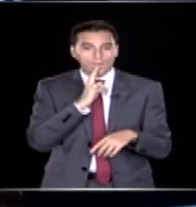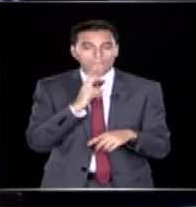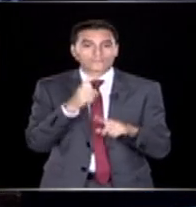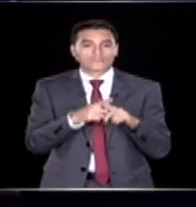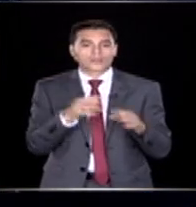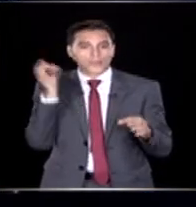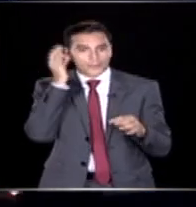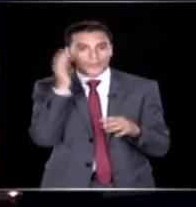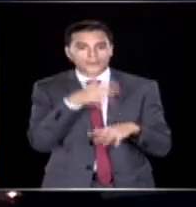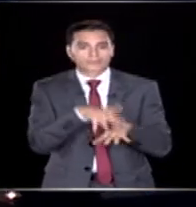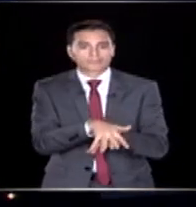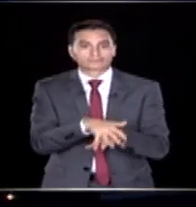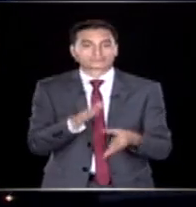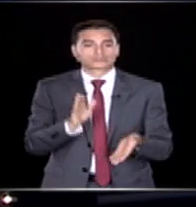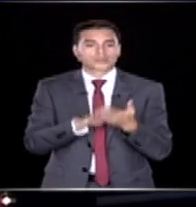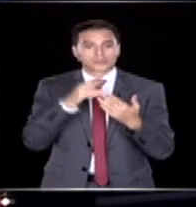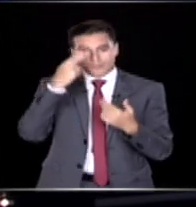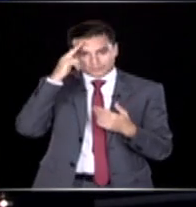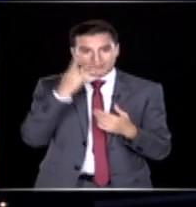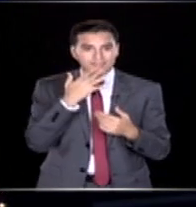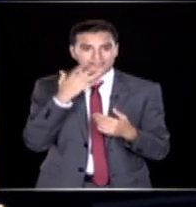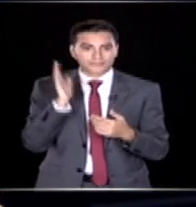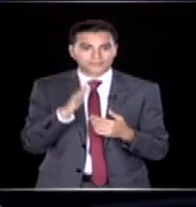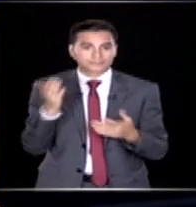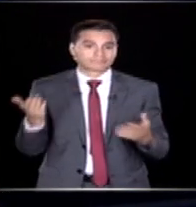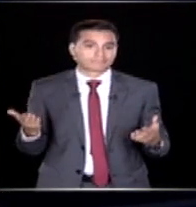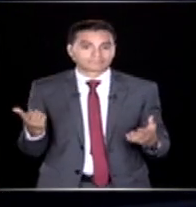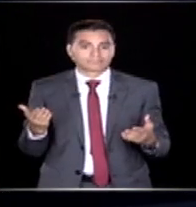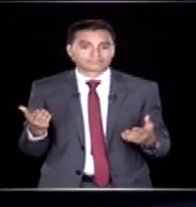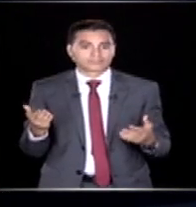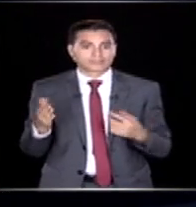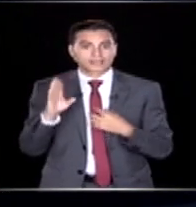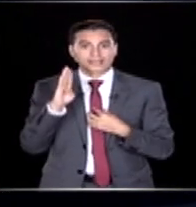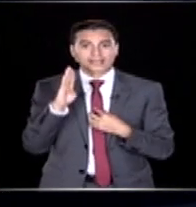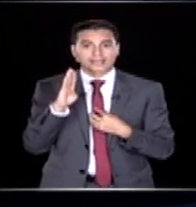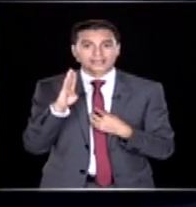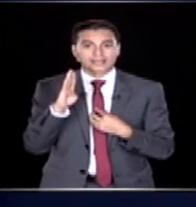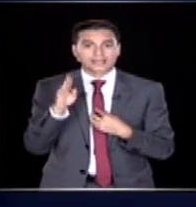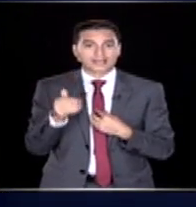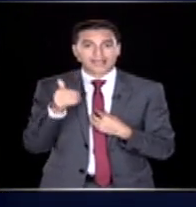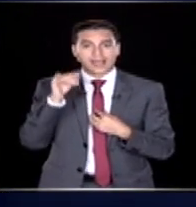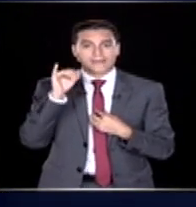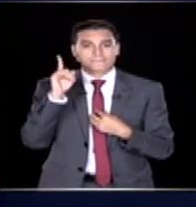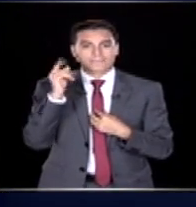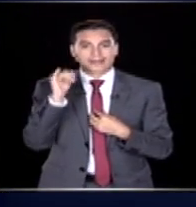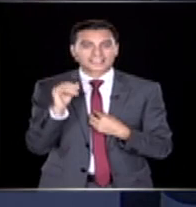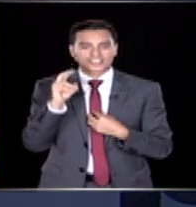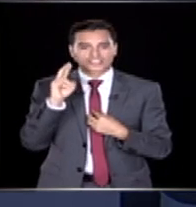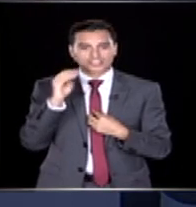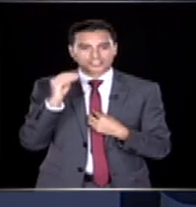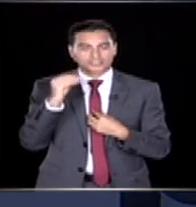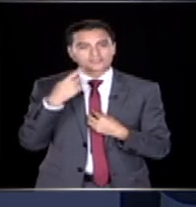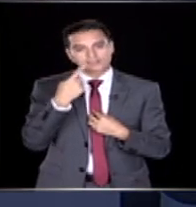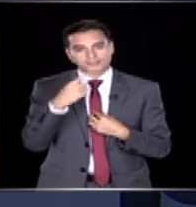الهمم والمجتمع. ثانيتين. كامبريدج. إيمان. إجابة صحيحة،